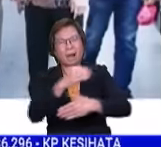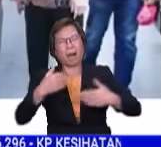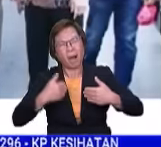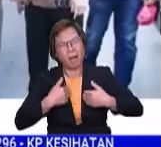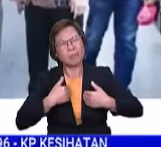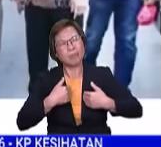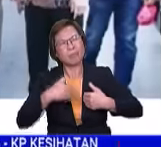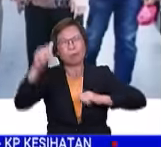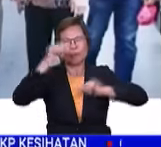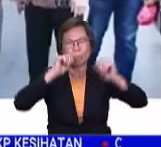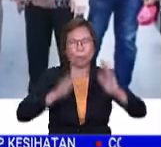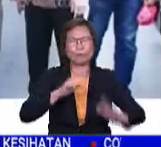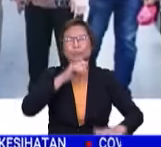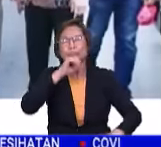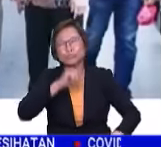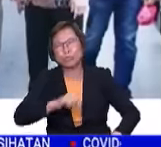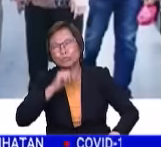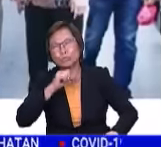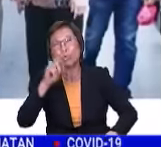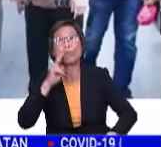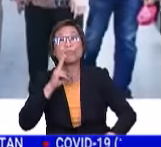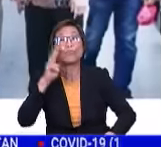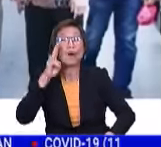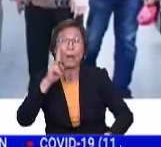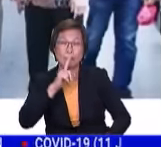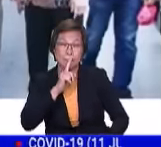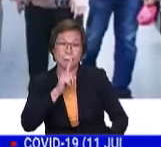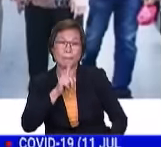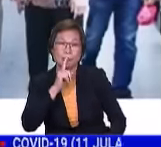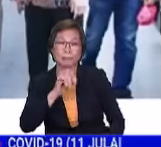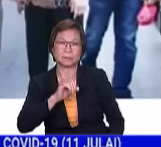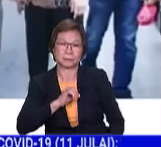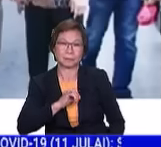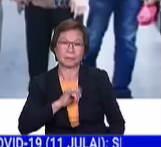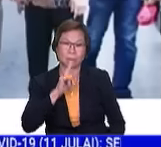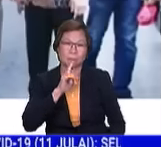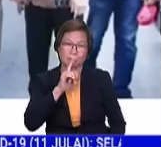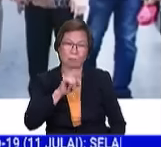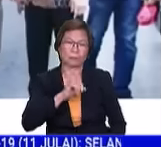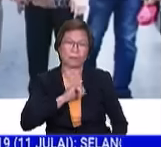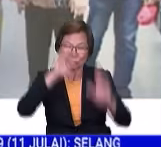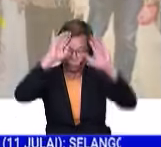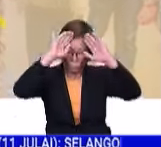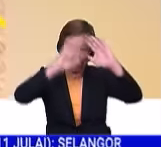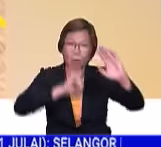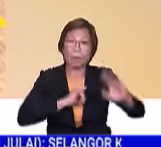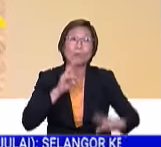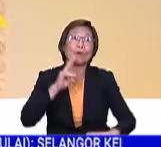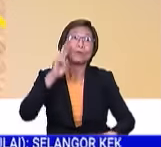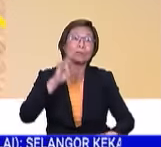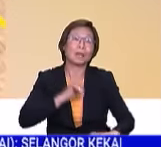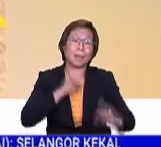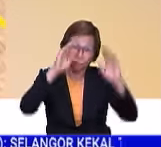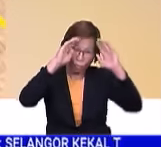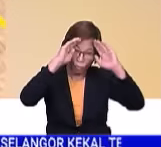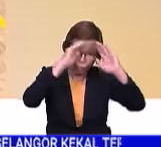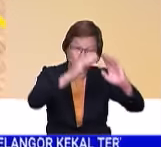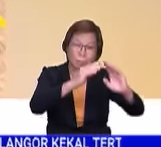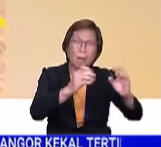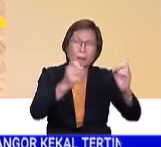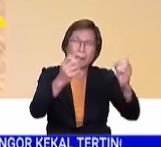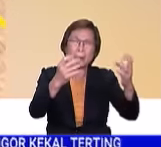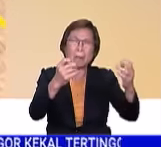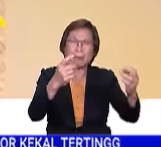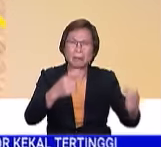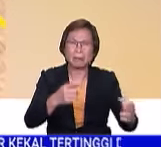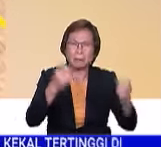artis-artis veteran. Memang saya nak fokuskan kepada mereka sebab ramai yang tak